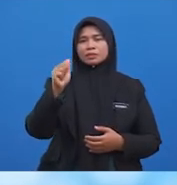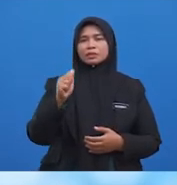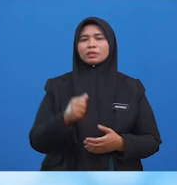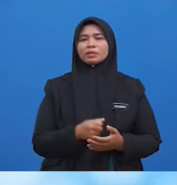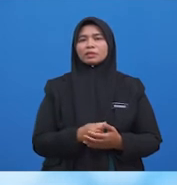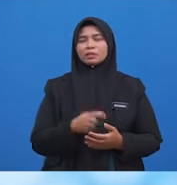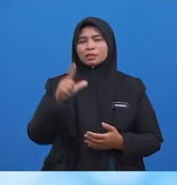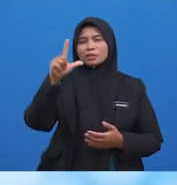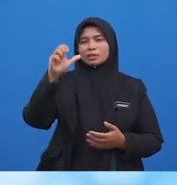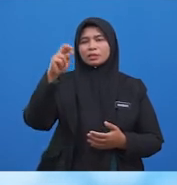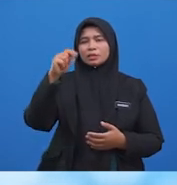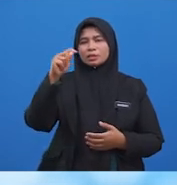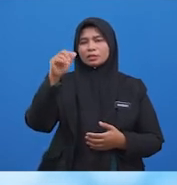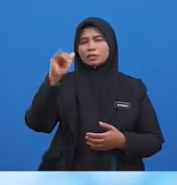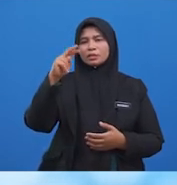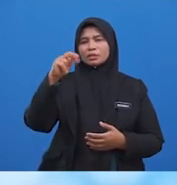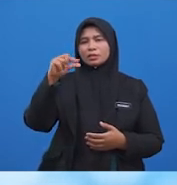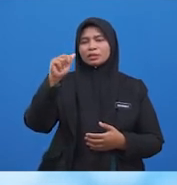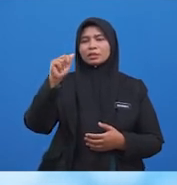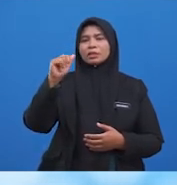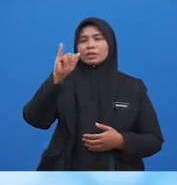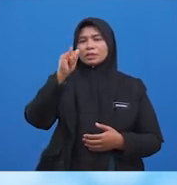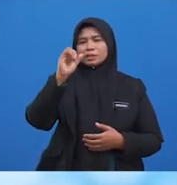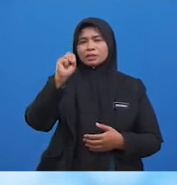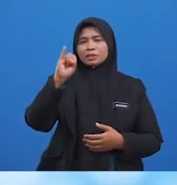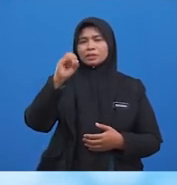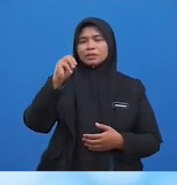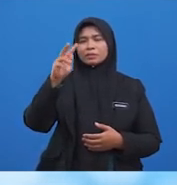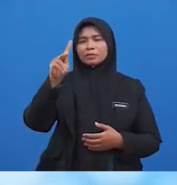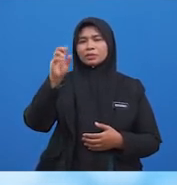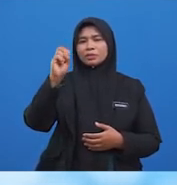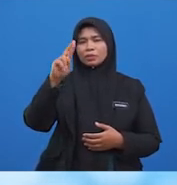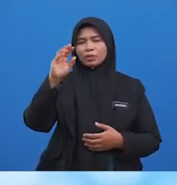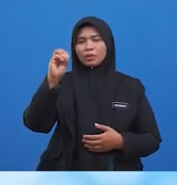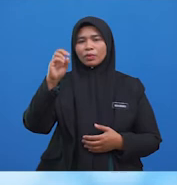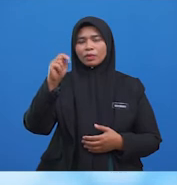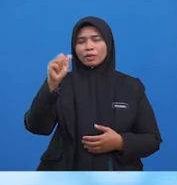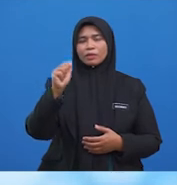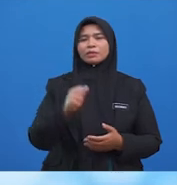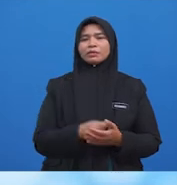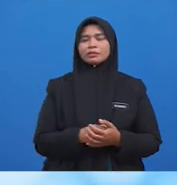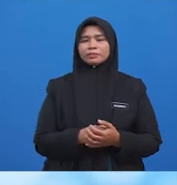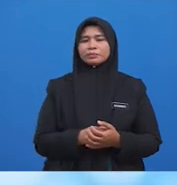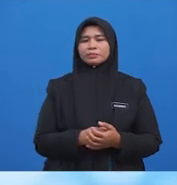leting anjing Corona ribut sudah dan magnetosfer